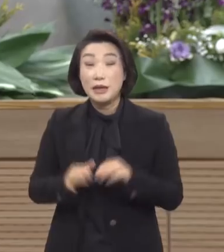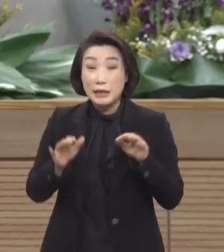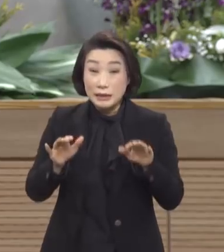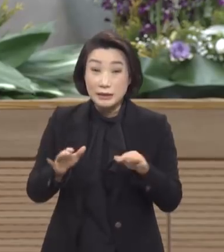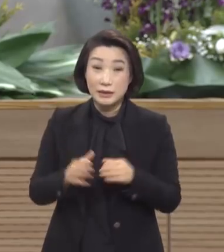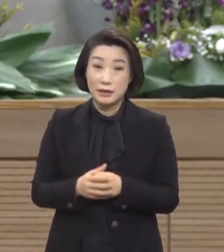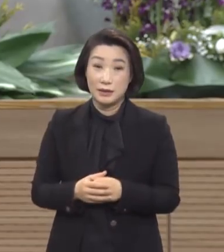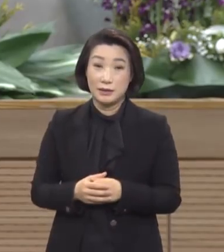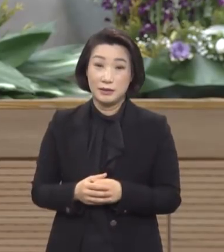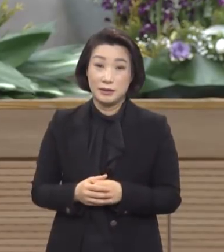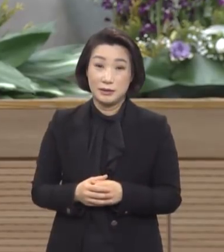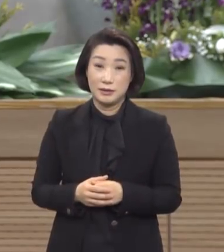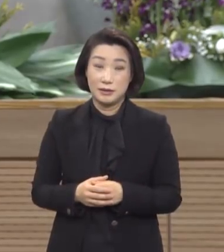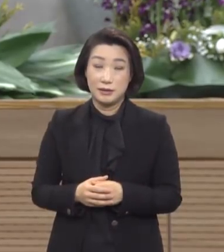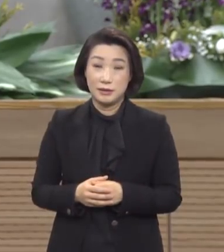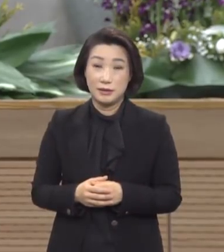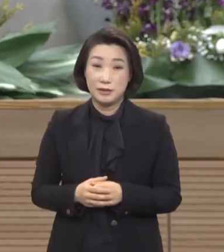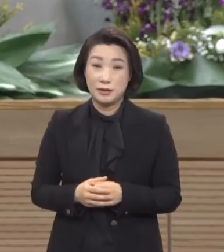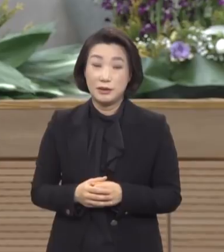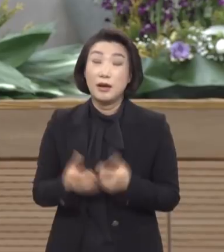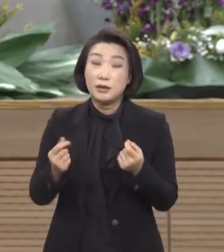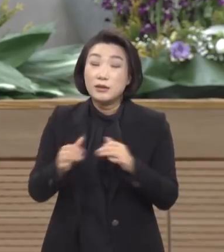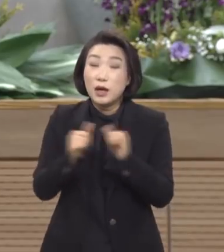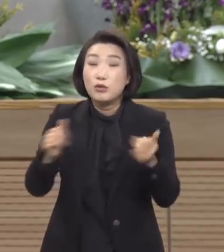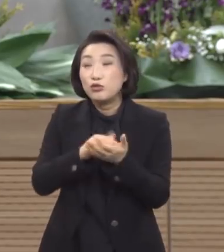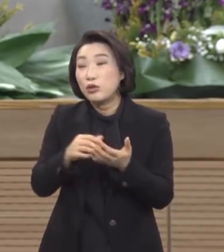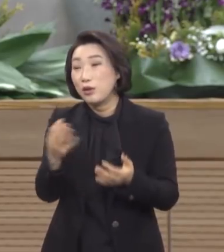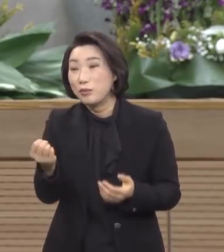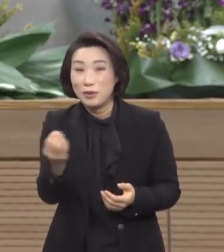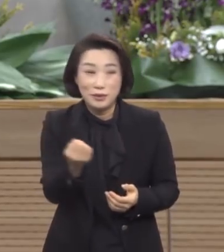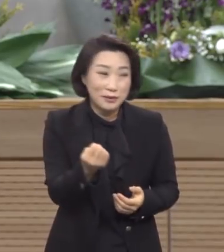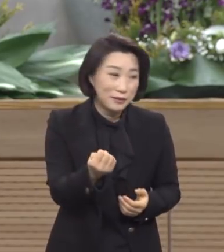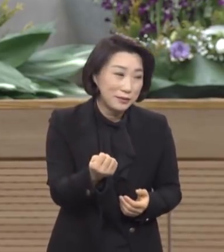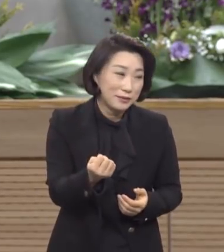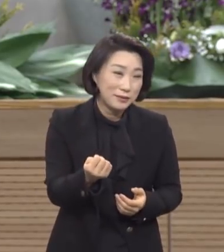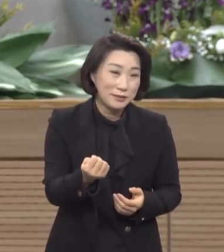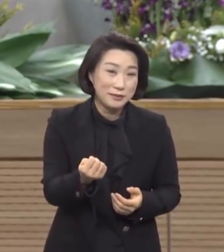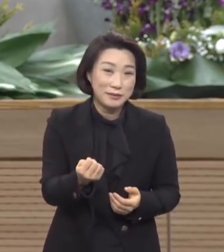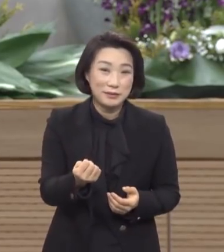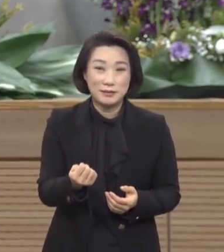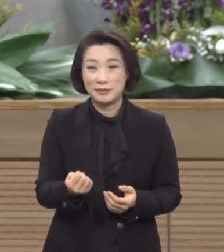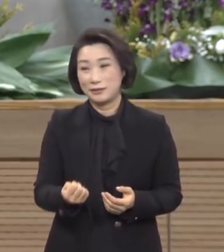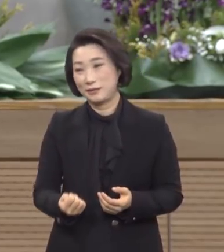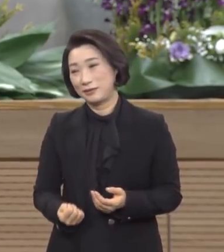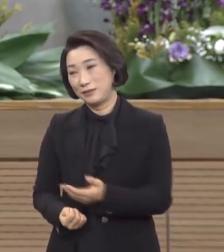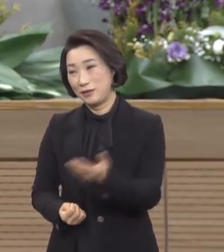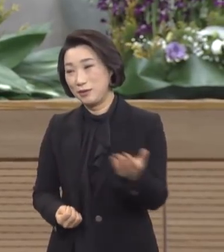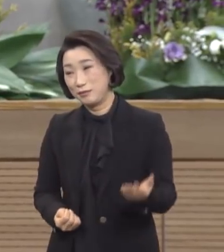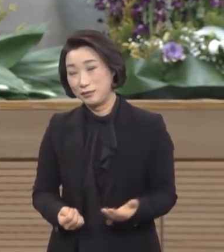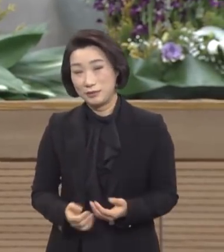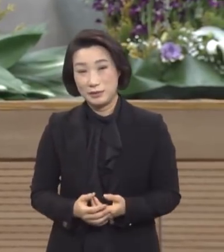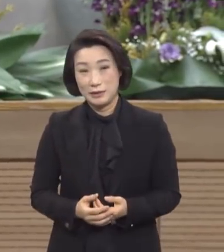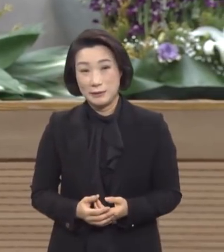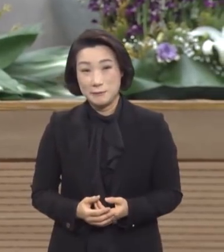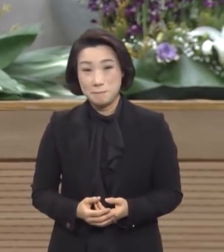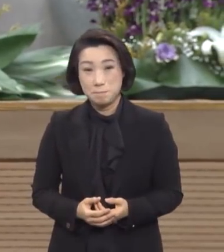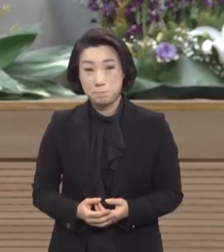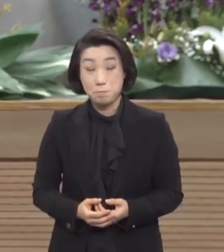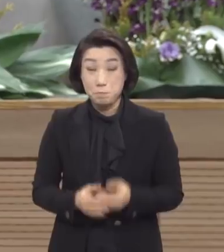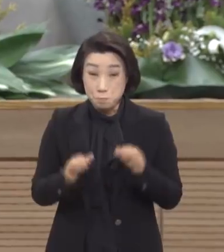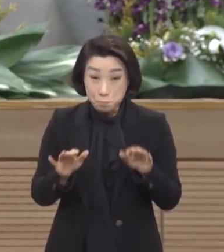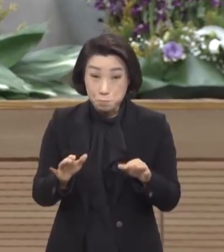그런데, 그런 사람 얼마나 있어? 여기. 그렇잖아요.